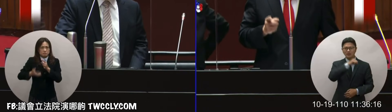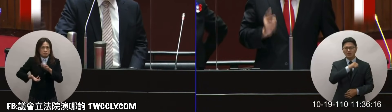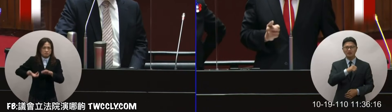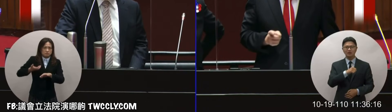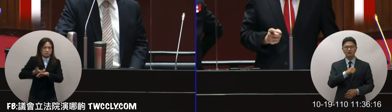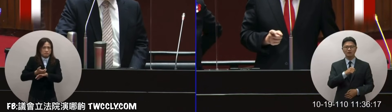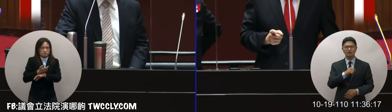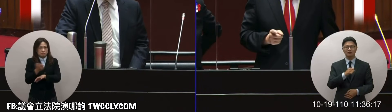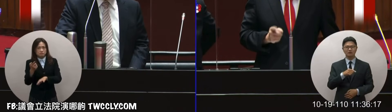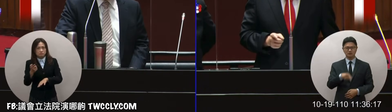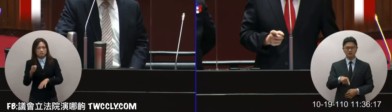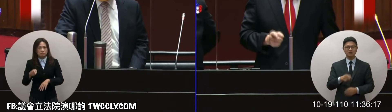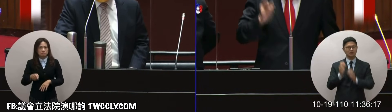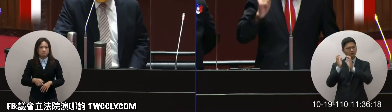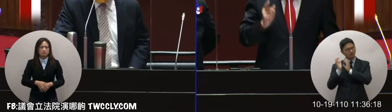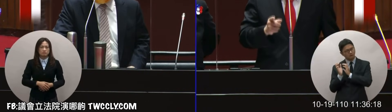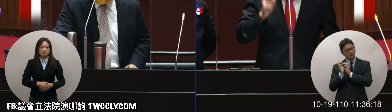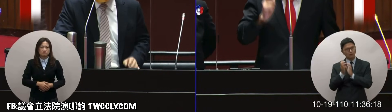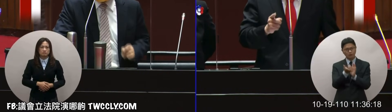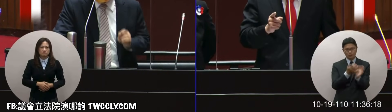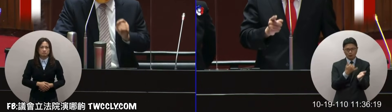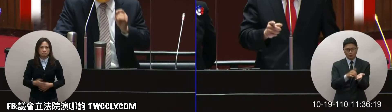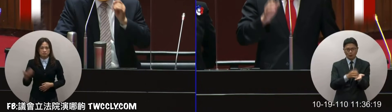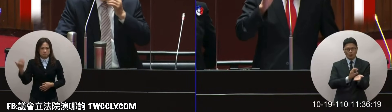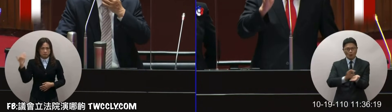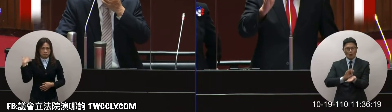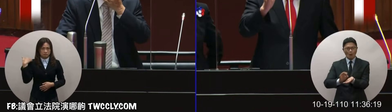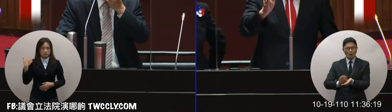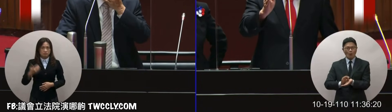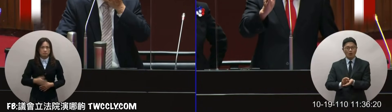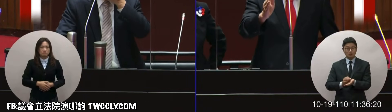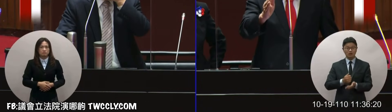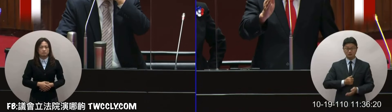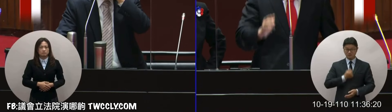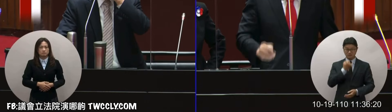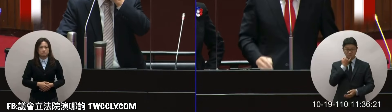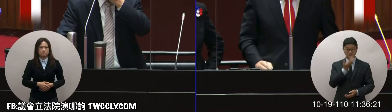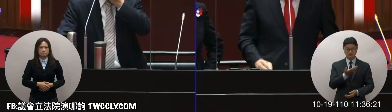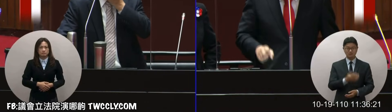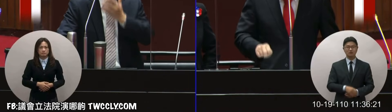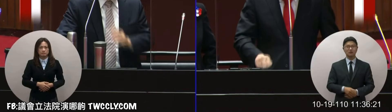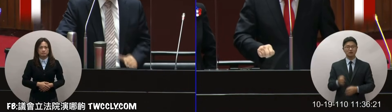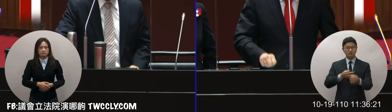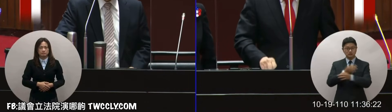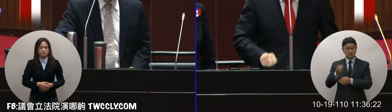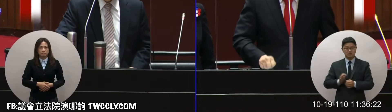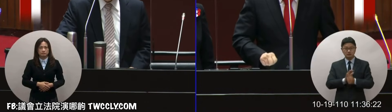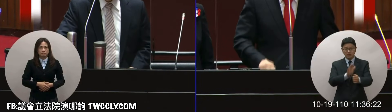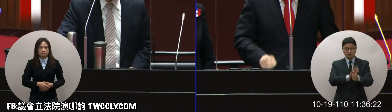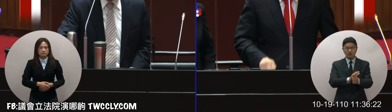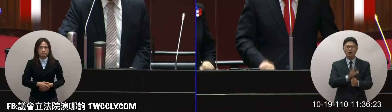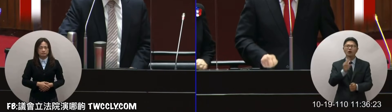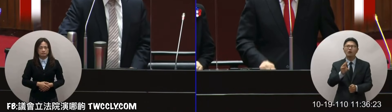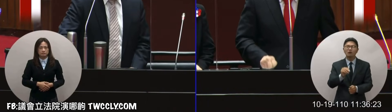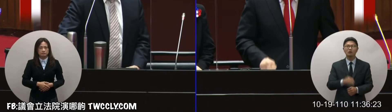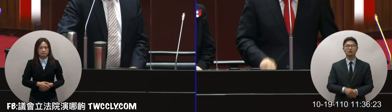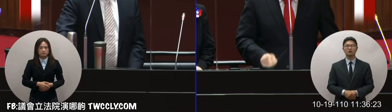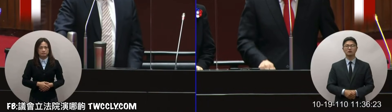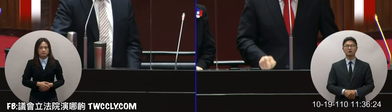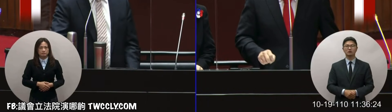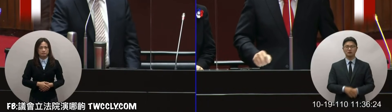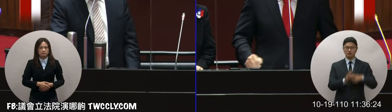负担这么高的预算？ 由国防预算 有没有经济做后盾资源？今天我们看到已经高